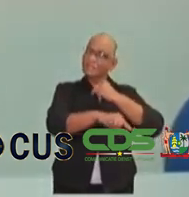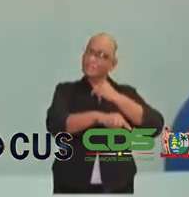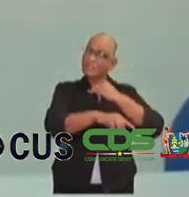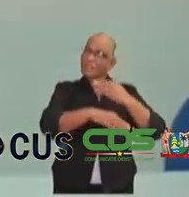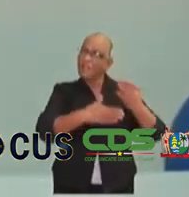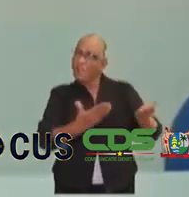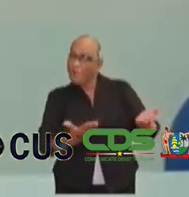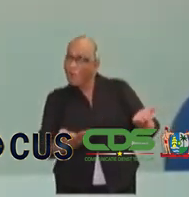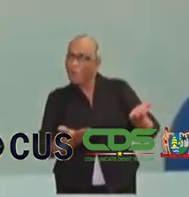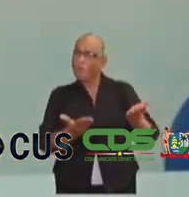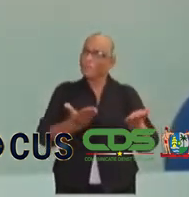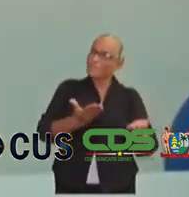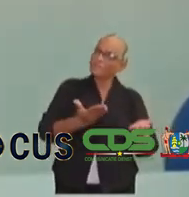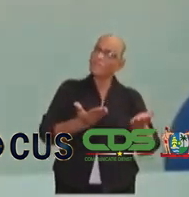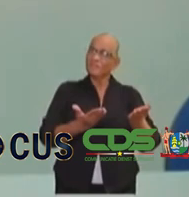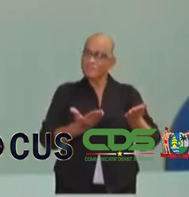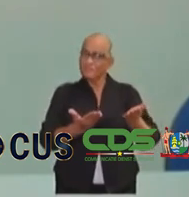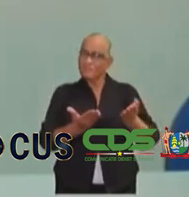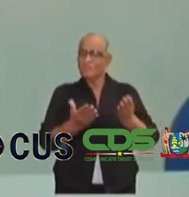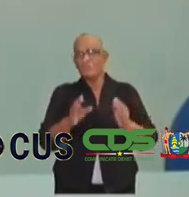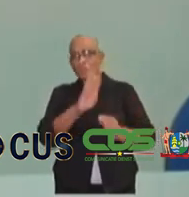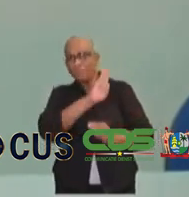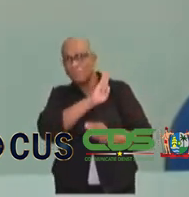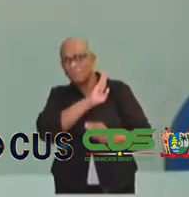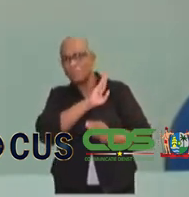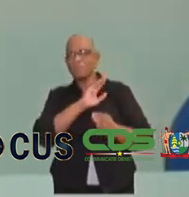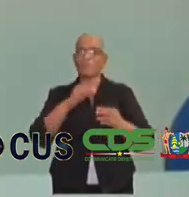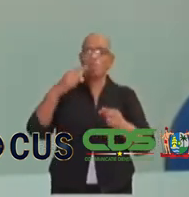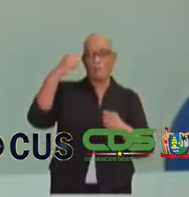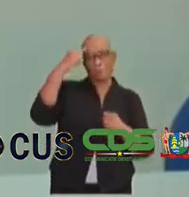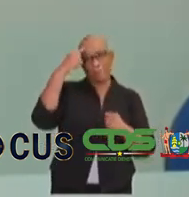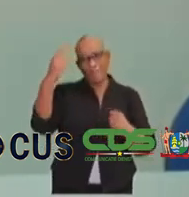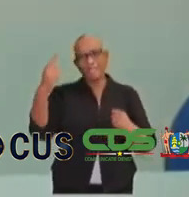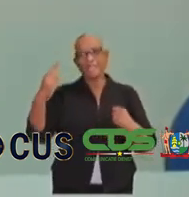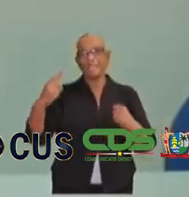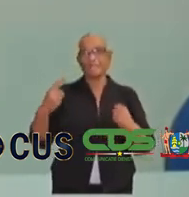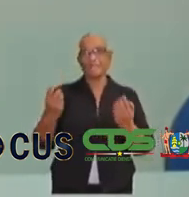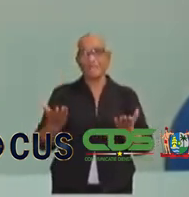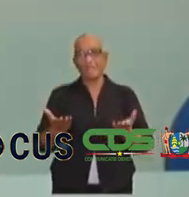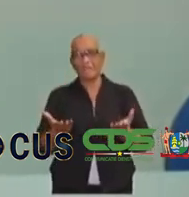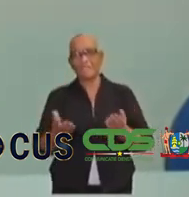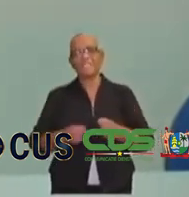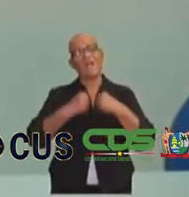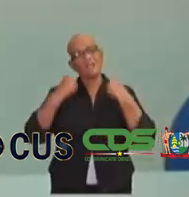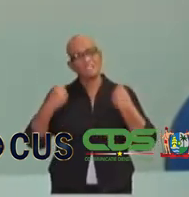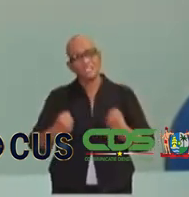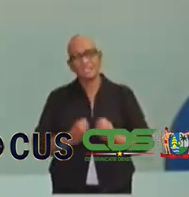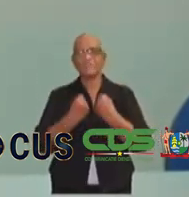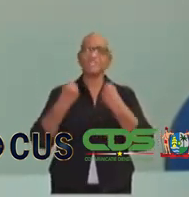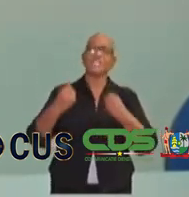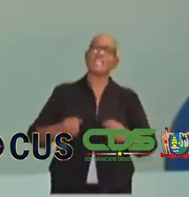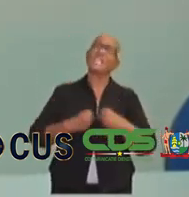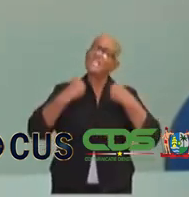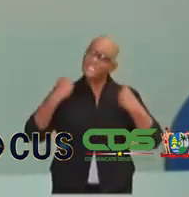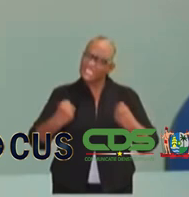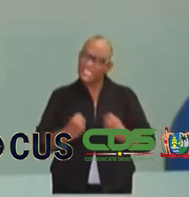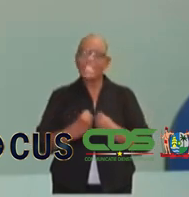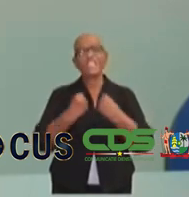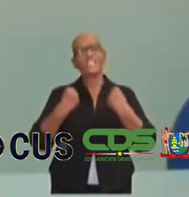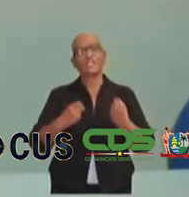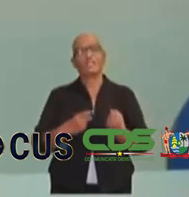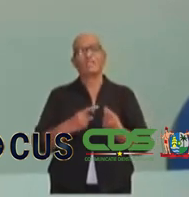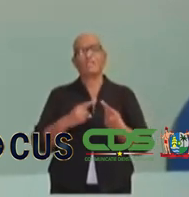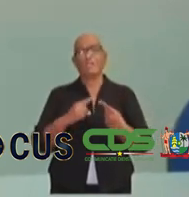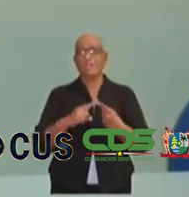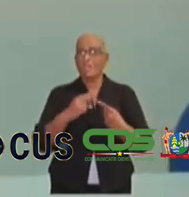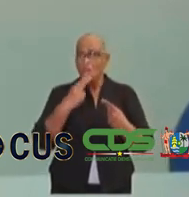vanwege de overstromingen, maar ook vanwege de planningen van de bouwactiviteiten en trainingsactiviteiten.